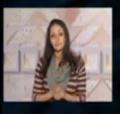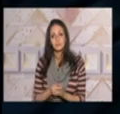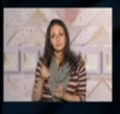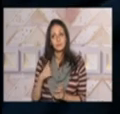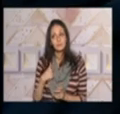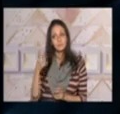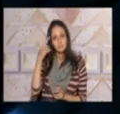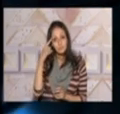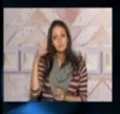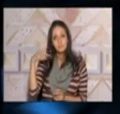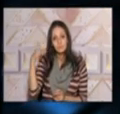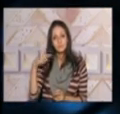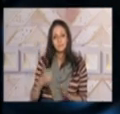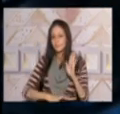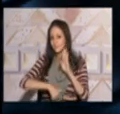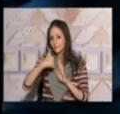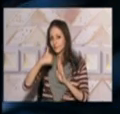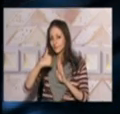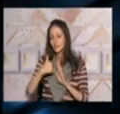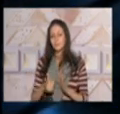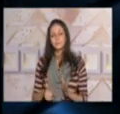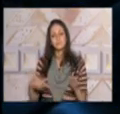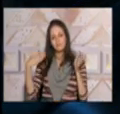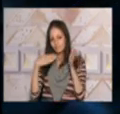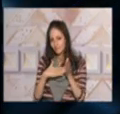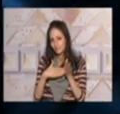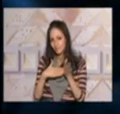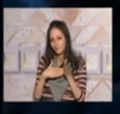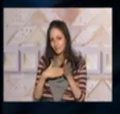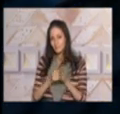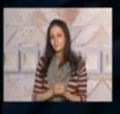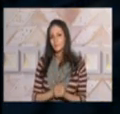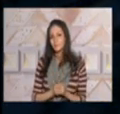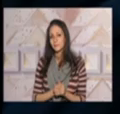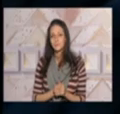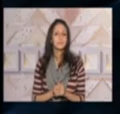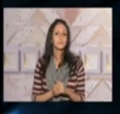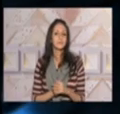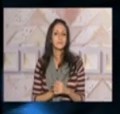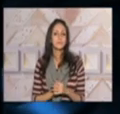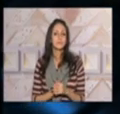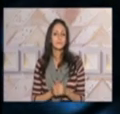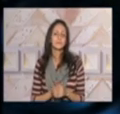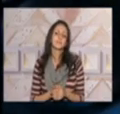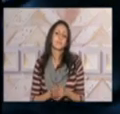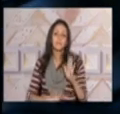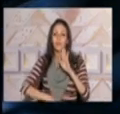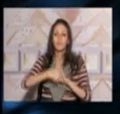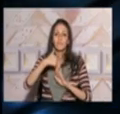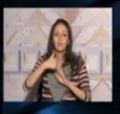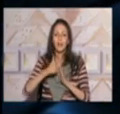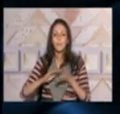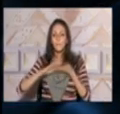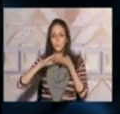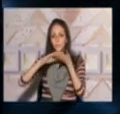انتباهي يعني. تمام. افضل موظف مثالي، ما هو ما بنقولش انه مثالي، ولكن هو افضل موظف من حيث المعايير. تمام بالظبط كده، من خلال انطباق